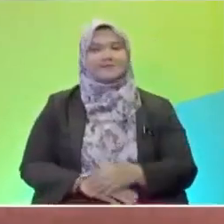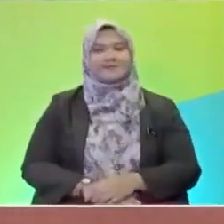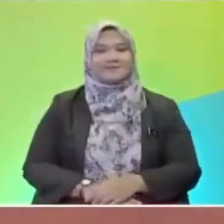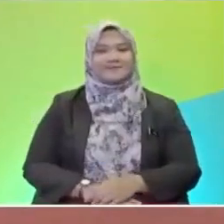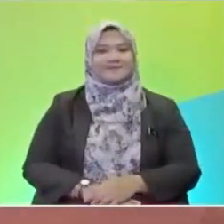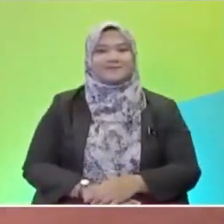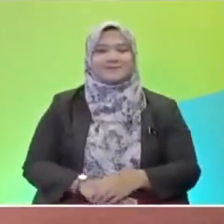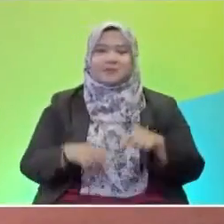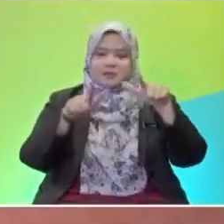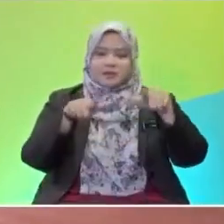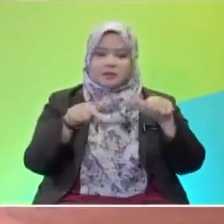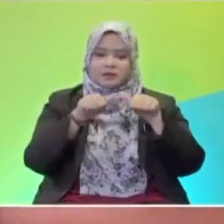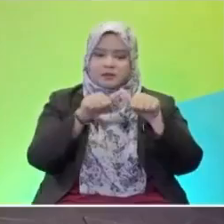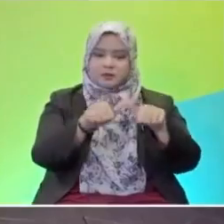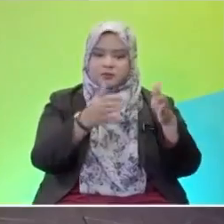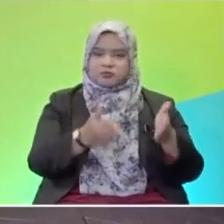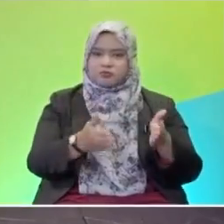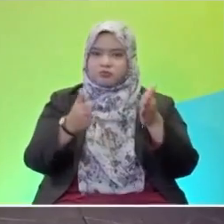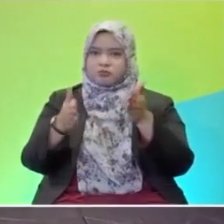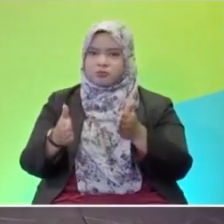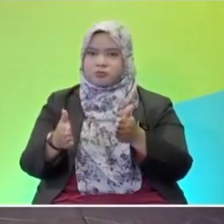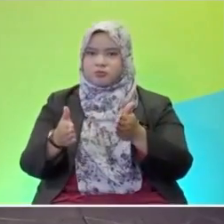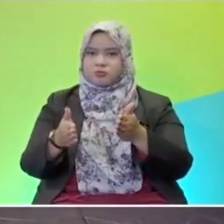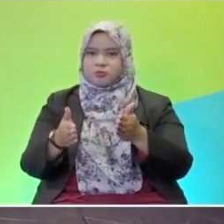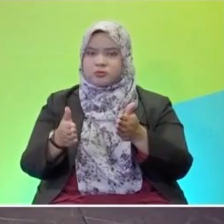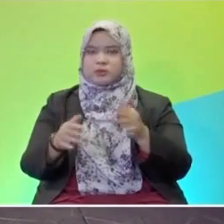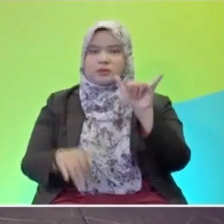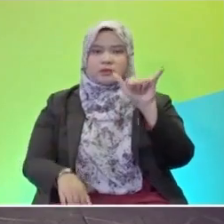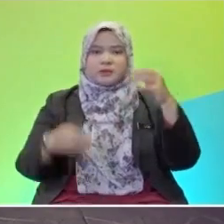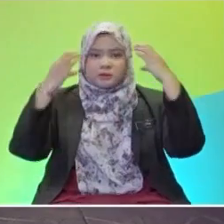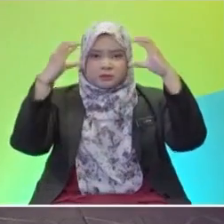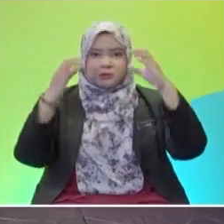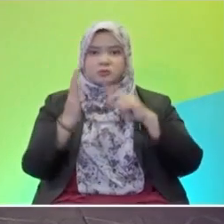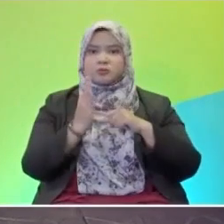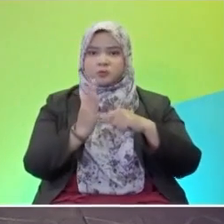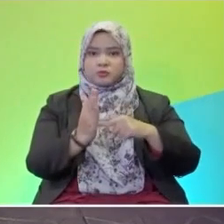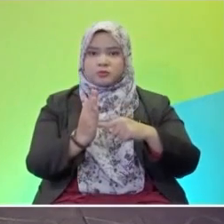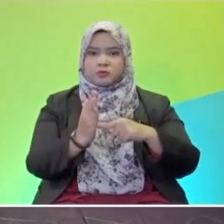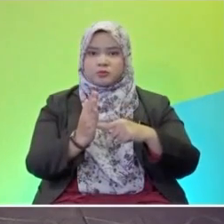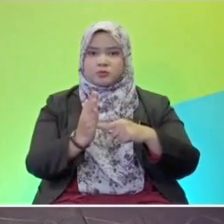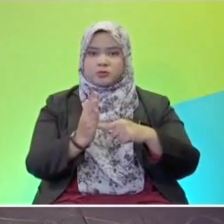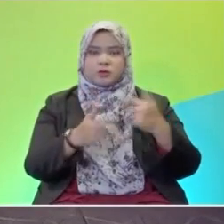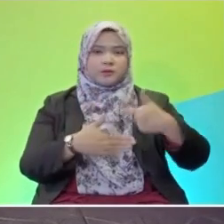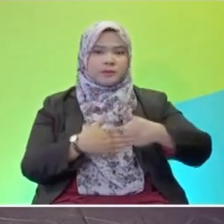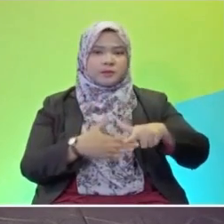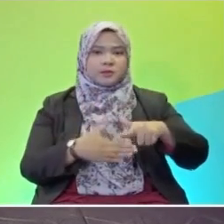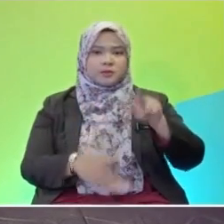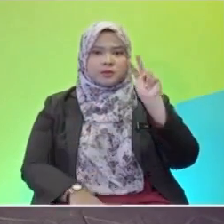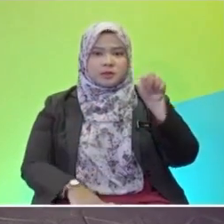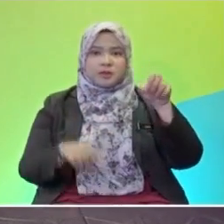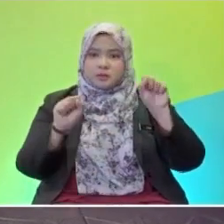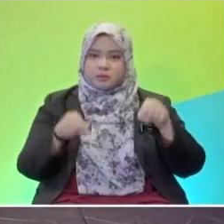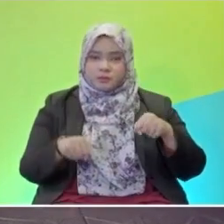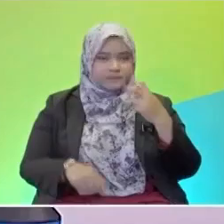berada di kedudukan yang lebih tinggi jadi ini adalah prinsip pantulan cahaya yang mana Inilah